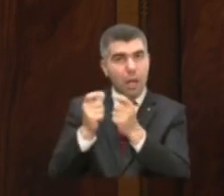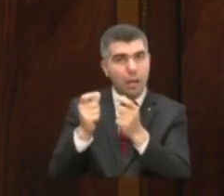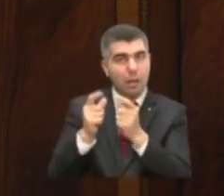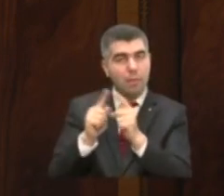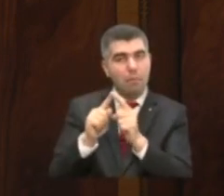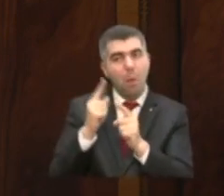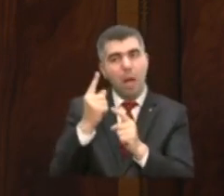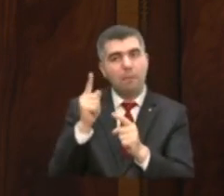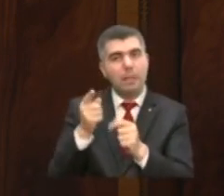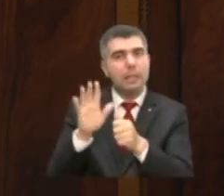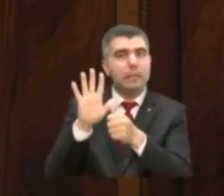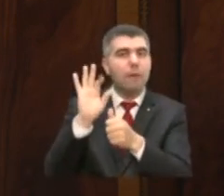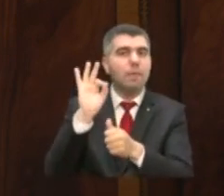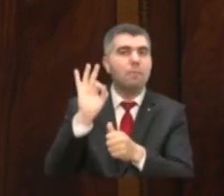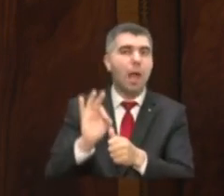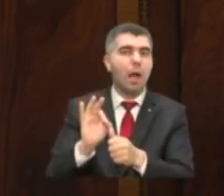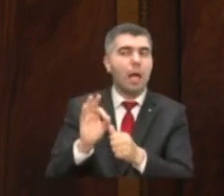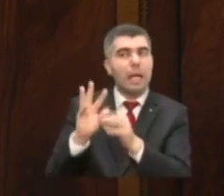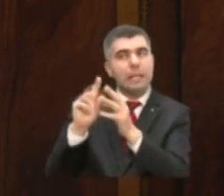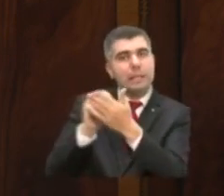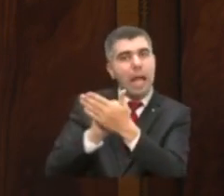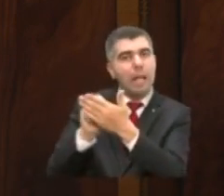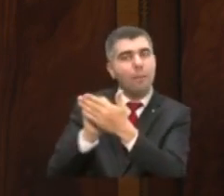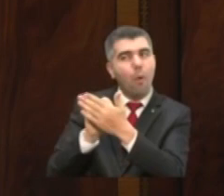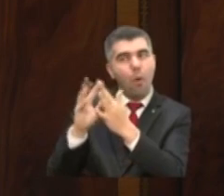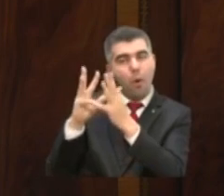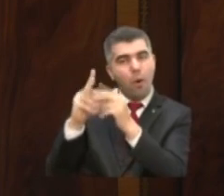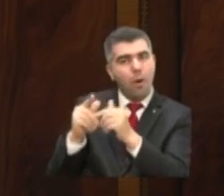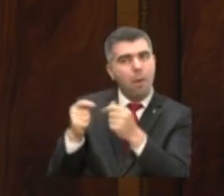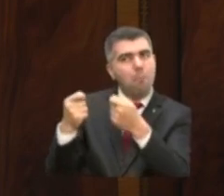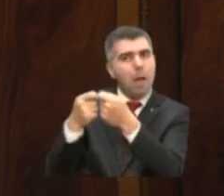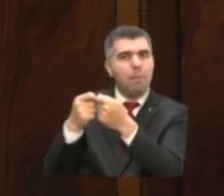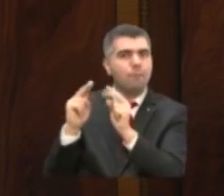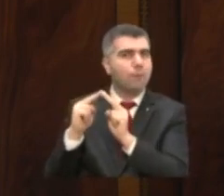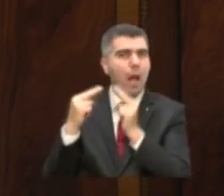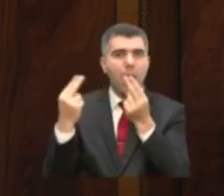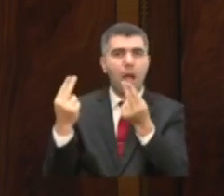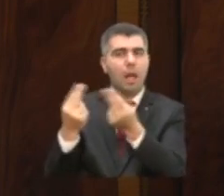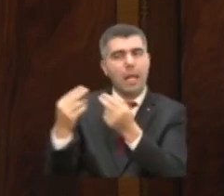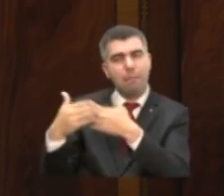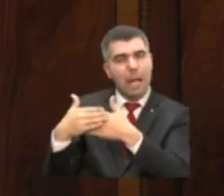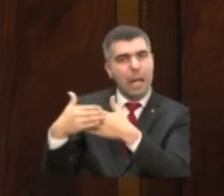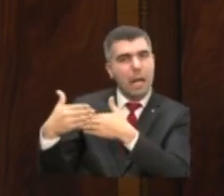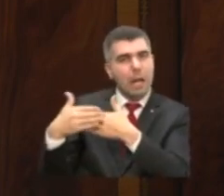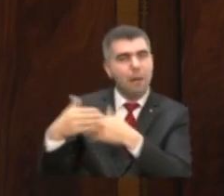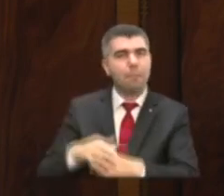نسبة 1.6% فقط، وهو مماثل لفي أغلب دول العالم والدول القريبة منا